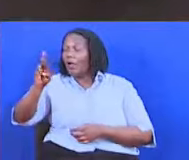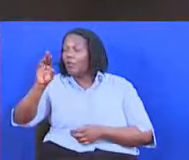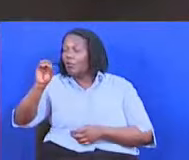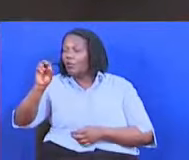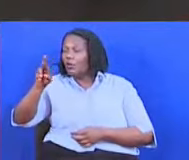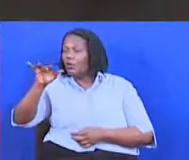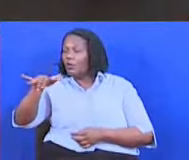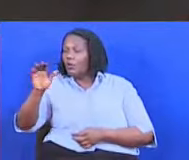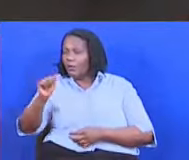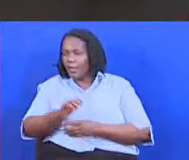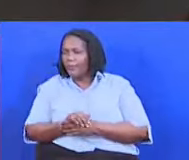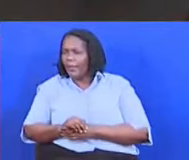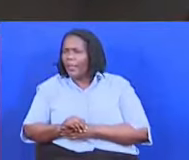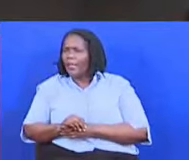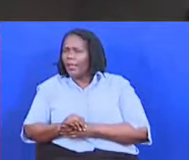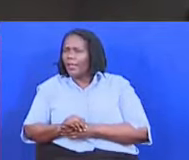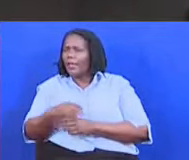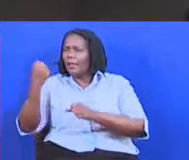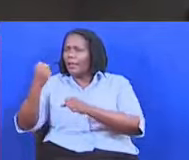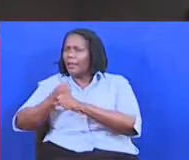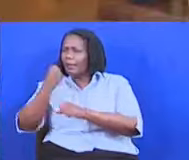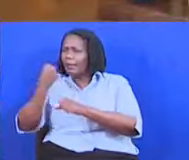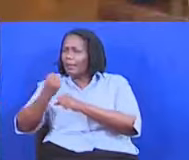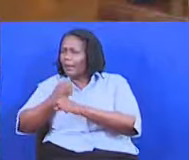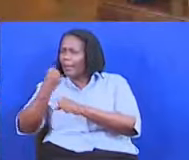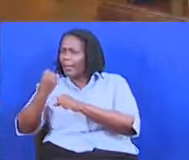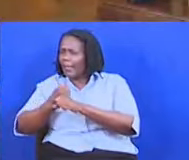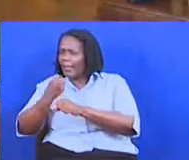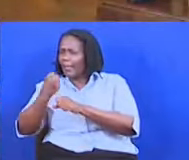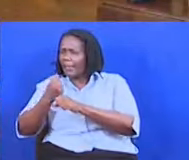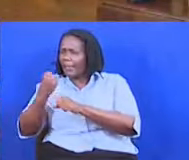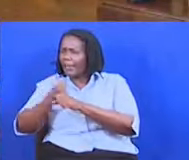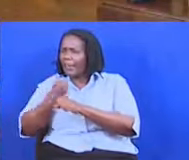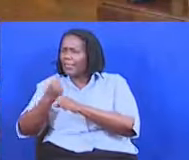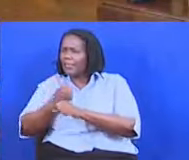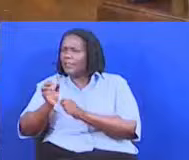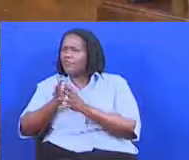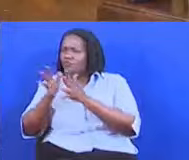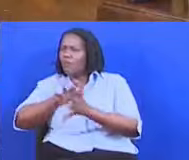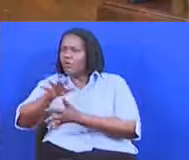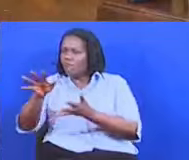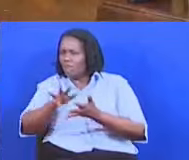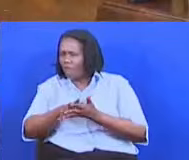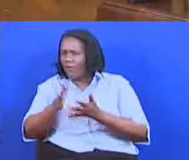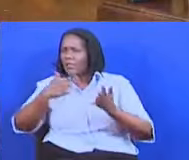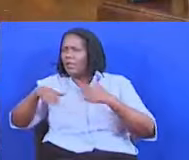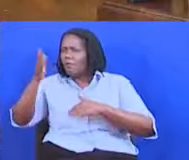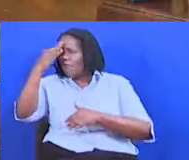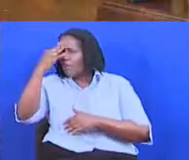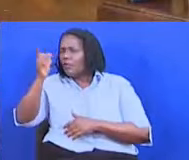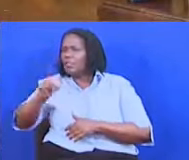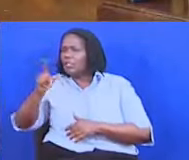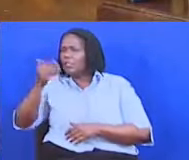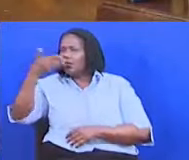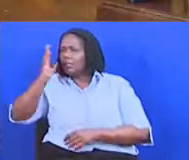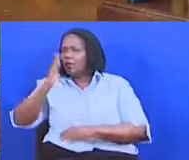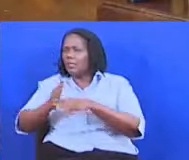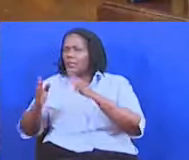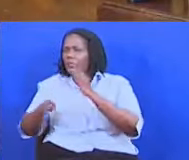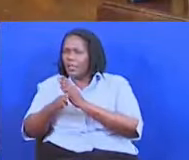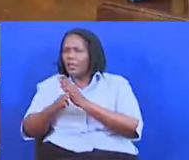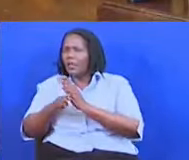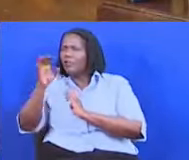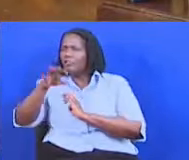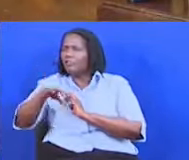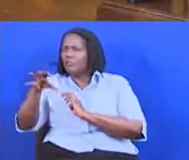lini serikali itajenga soko la kisasa kwa halmashauri ya Royal Royal? Mheshimiwa Naibu Waziri, majibu. Mheshimiwa Spika, ni kweli kwamba katika